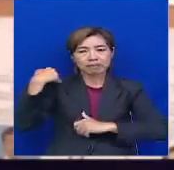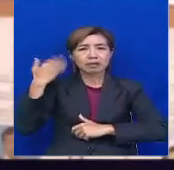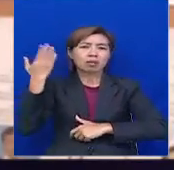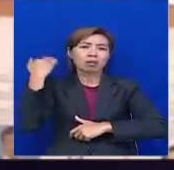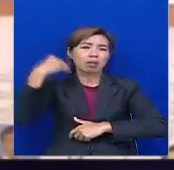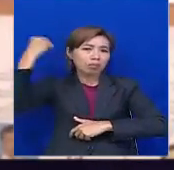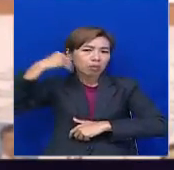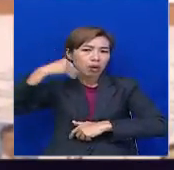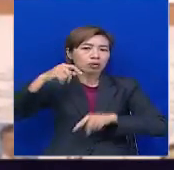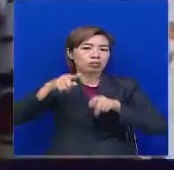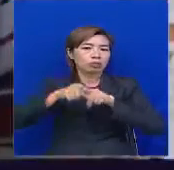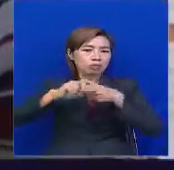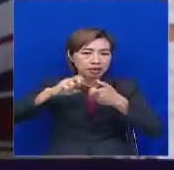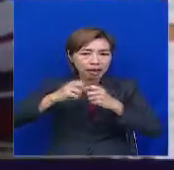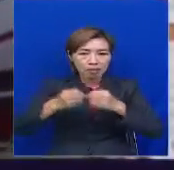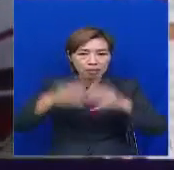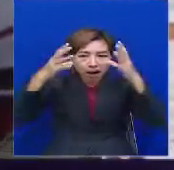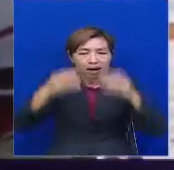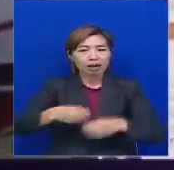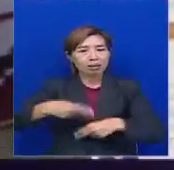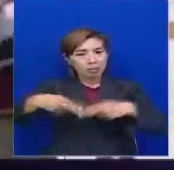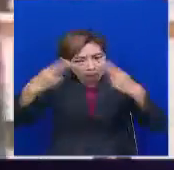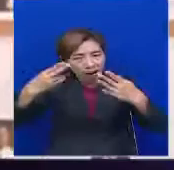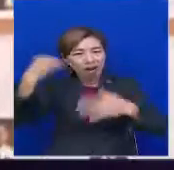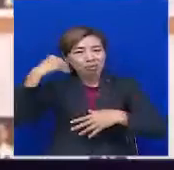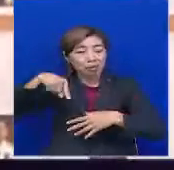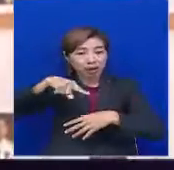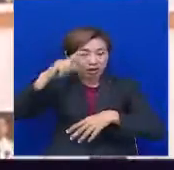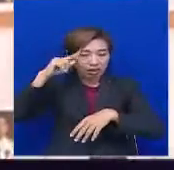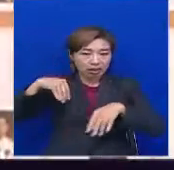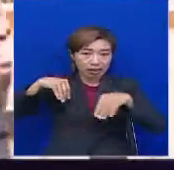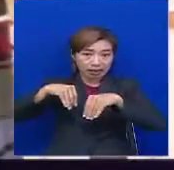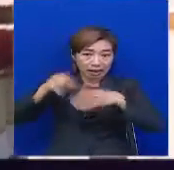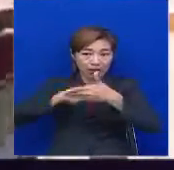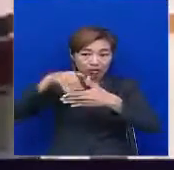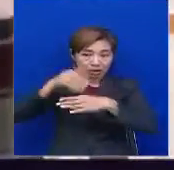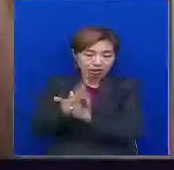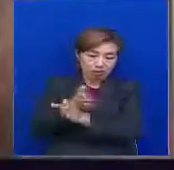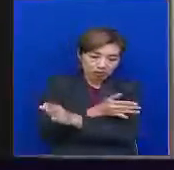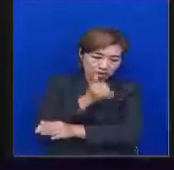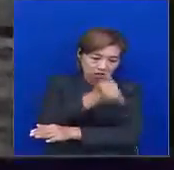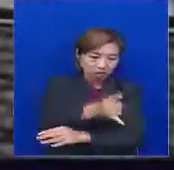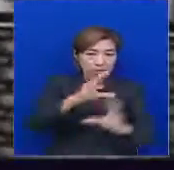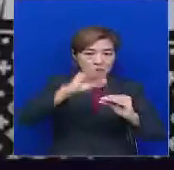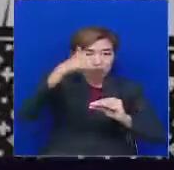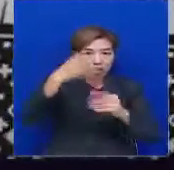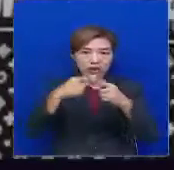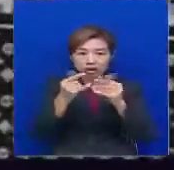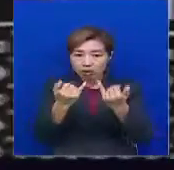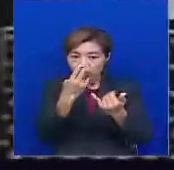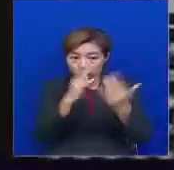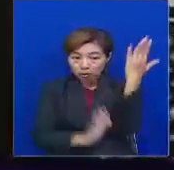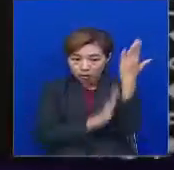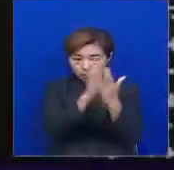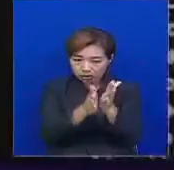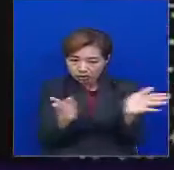มีการก่อความไม่สงบเกิดขึ้นซึ่งก่อนวันลงประชามติจะมีการลงไปประชุมในพื้นที่แต่โดยภาพรวมในตอนนี้ส่วนใหญ่ยังถือ